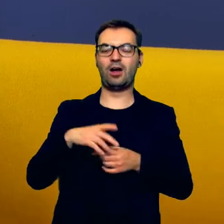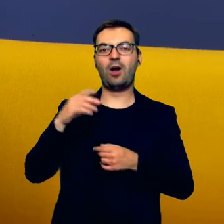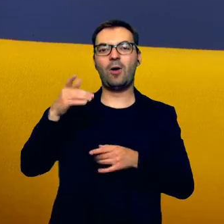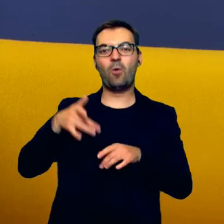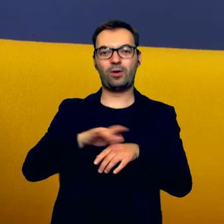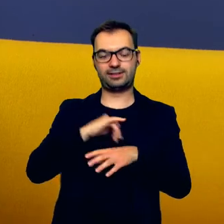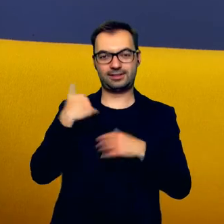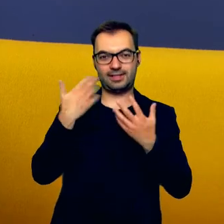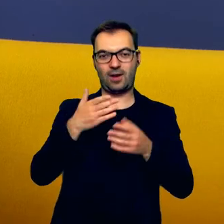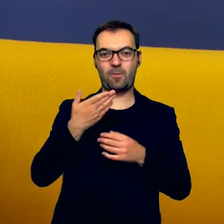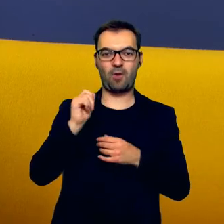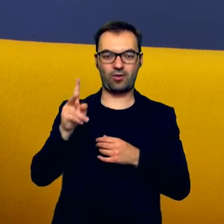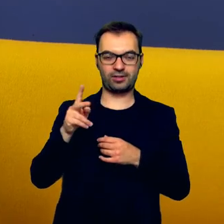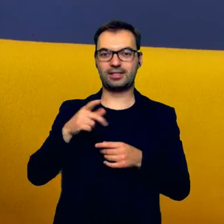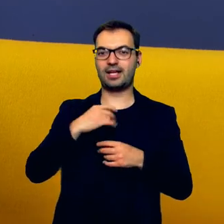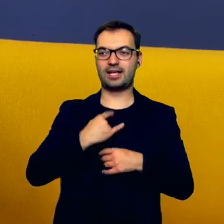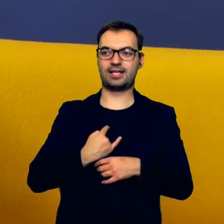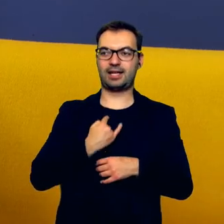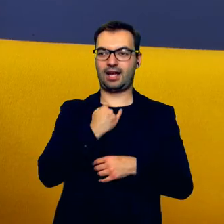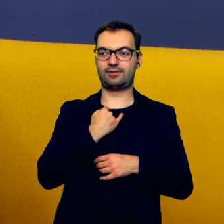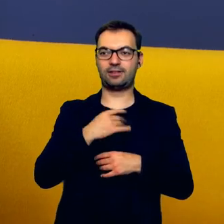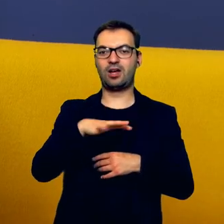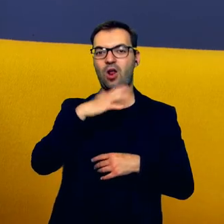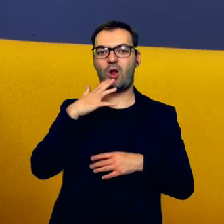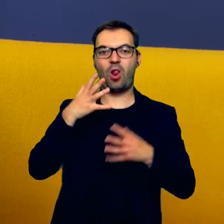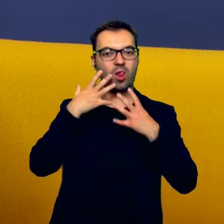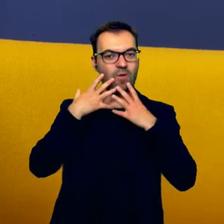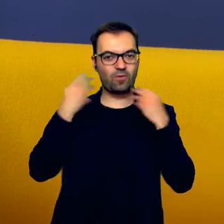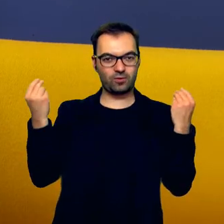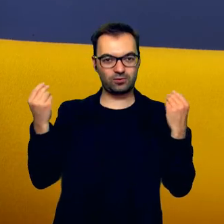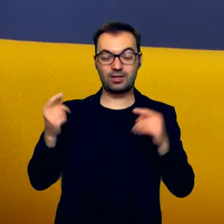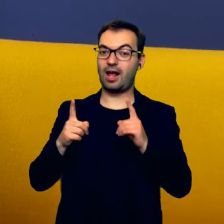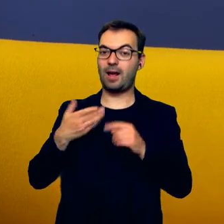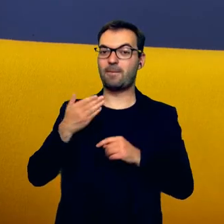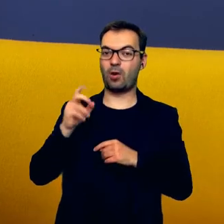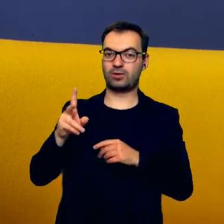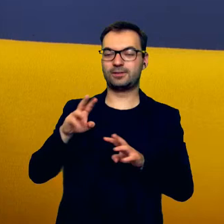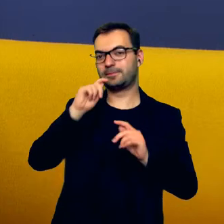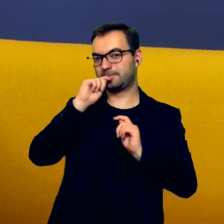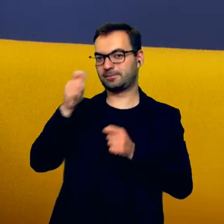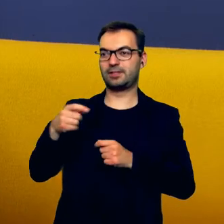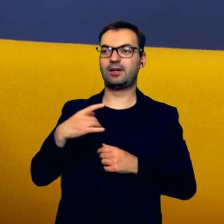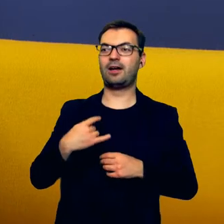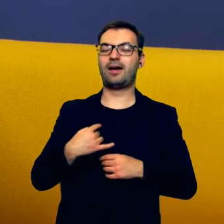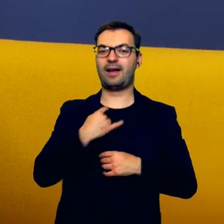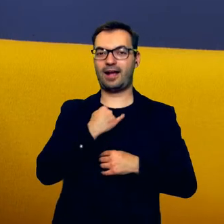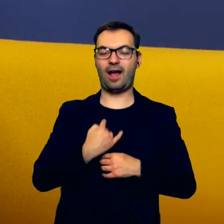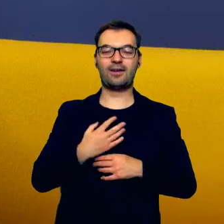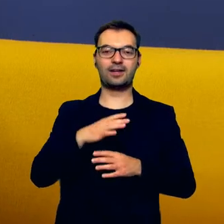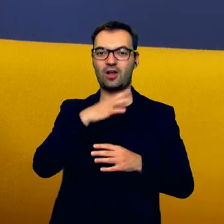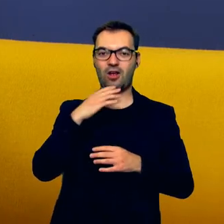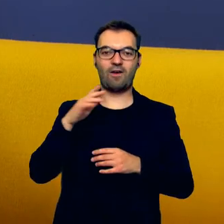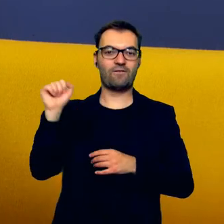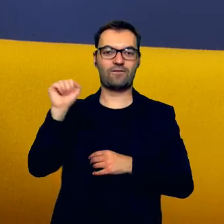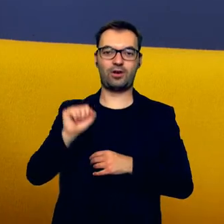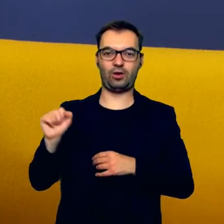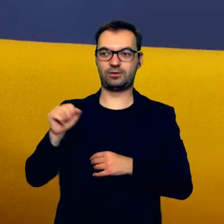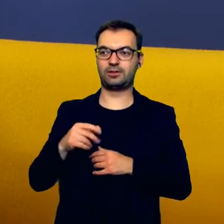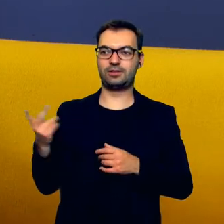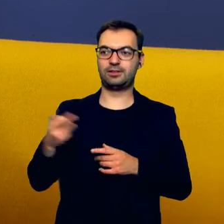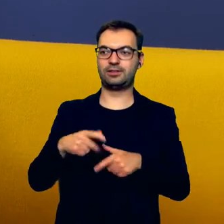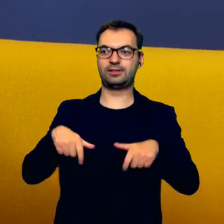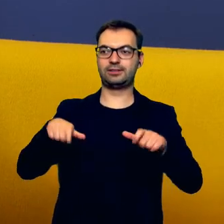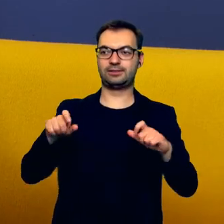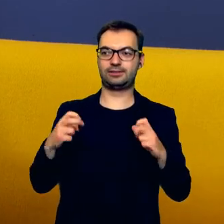dał Mockowi krawat z barwami Lwowa, a Mock Popielskiemu z barwami Wrocławia. Siedzieli panowie,